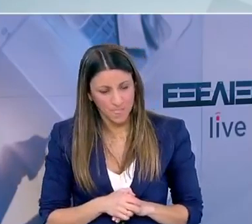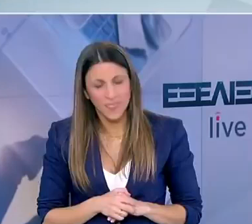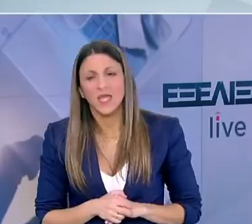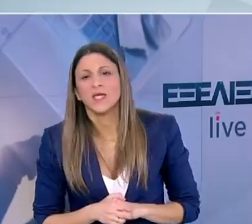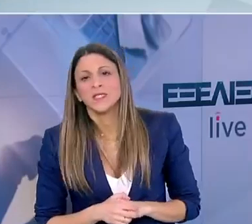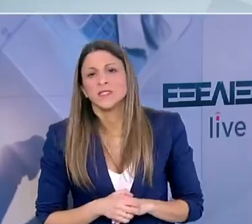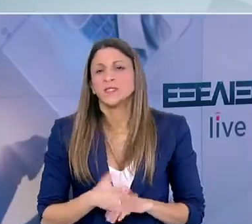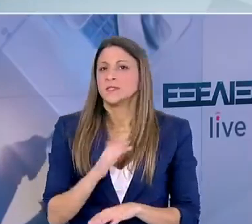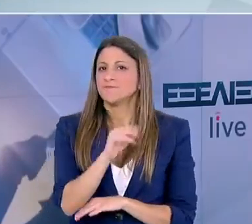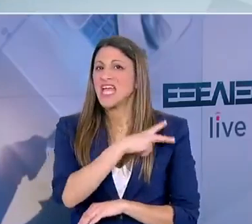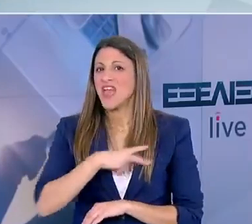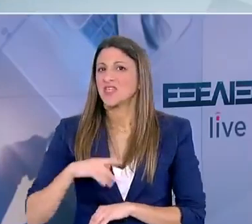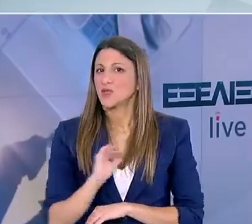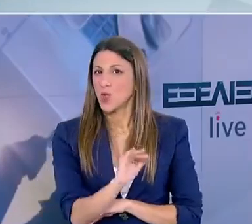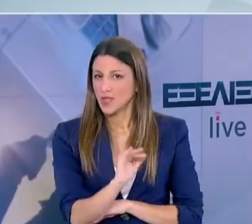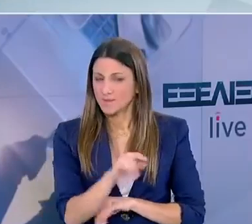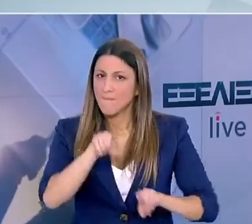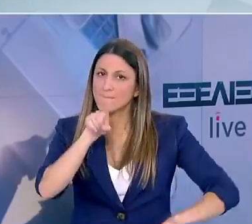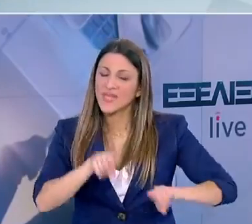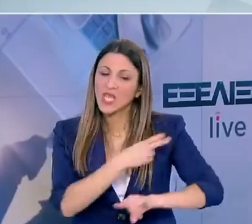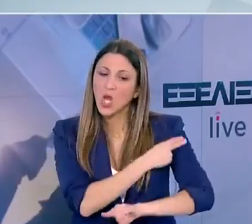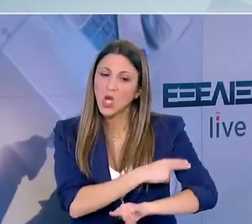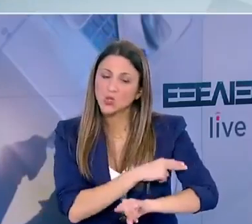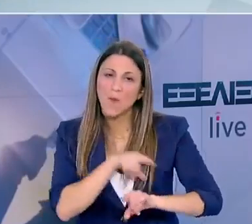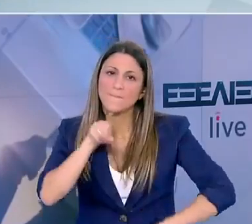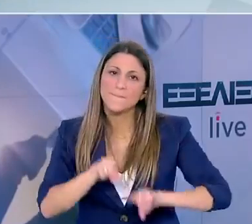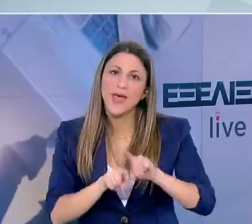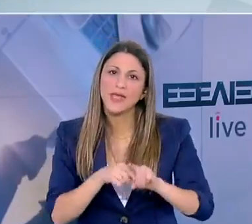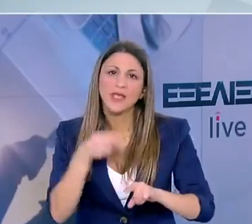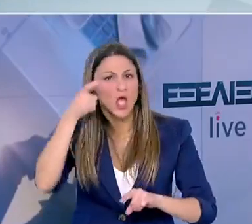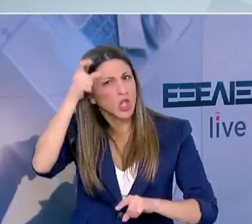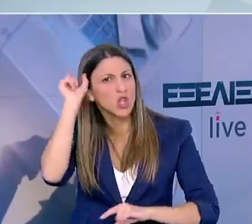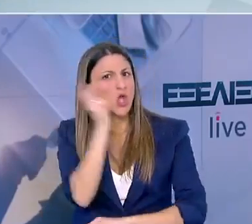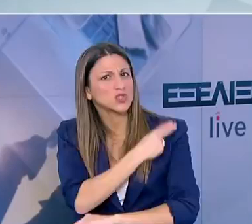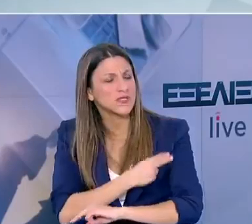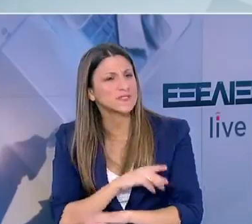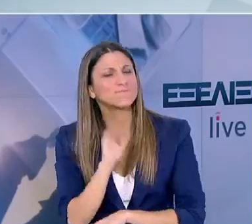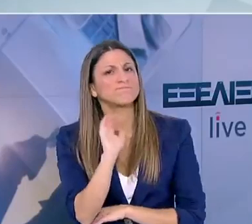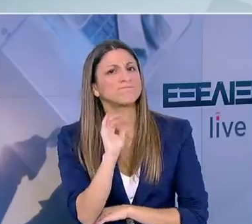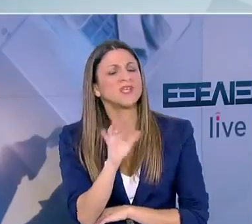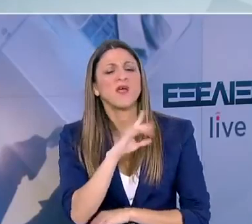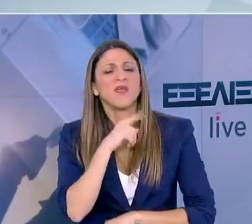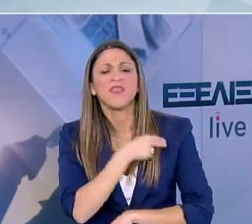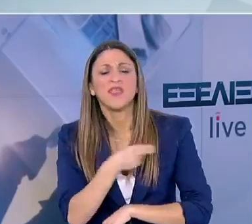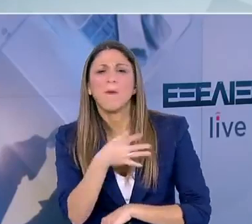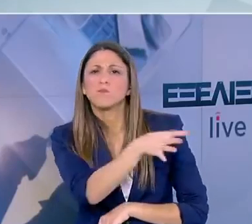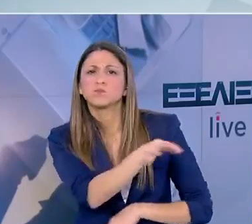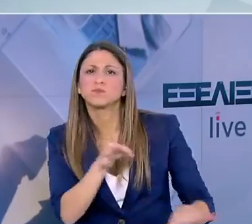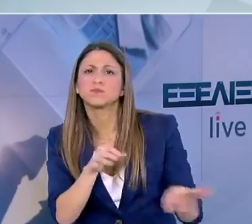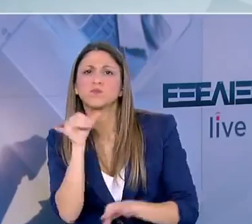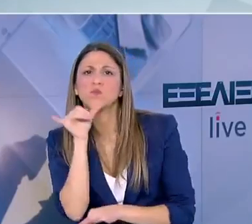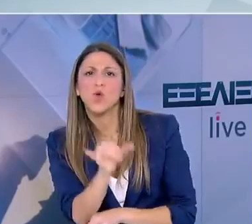υγειονομικοί διεκδικούν την κάλυψη χιλιάδων κενών με προσλήψεις μόνιμου προσωπικού, κατάλληλα μέσα προστασίας και αύξηση